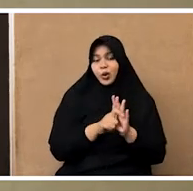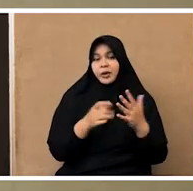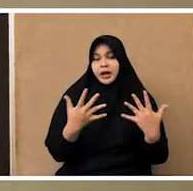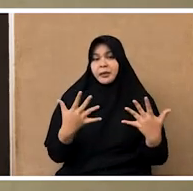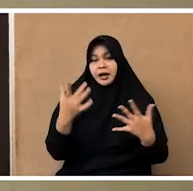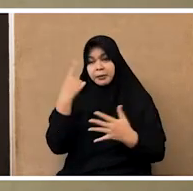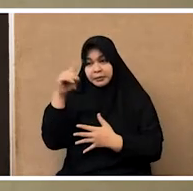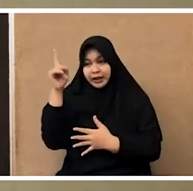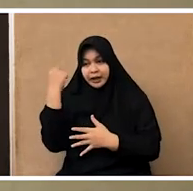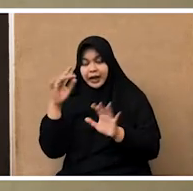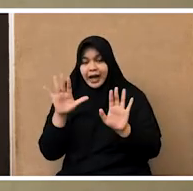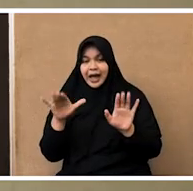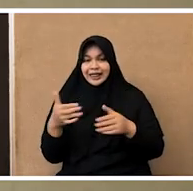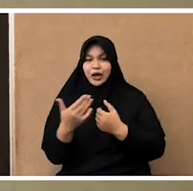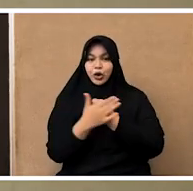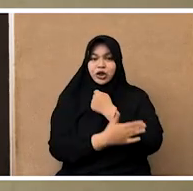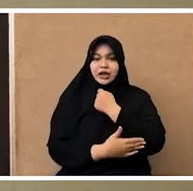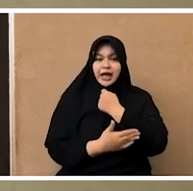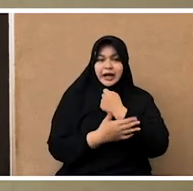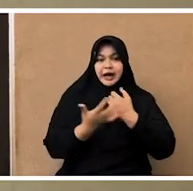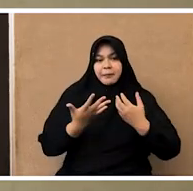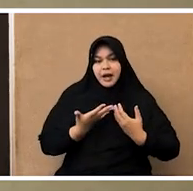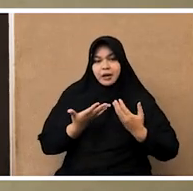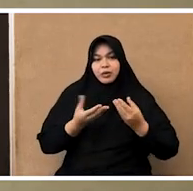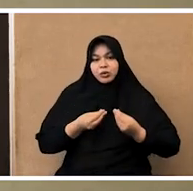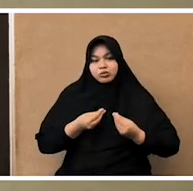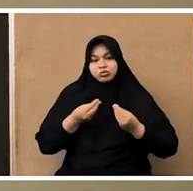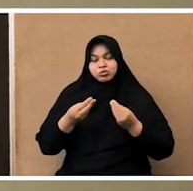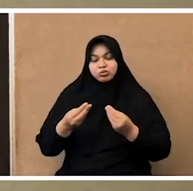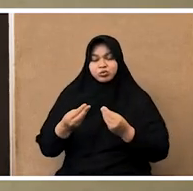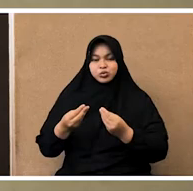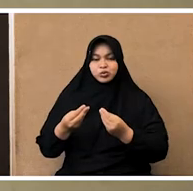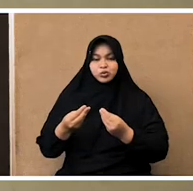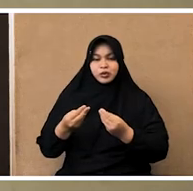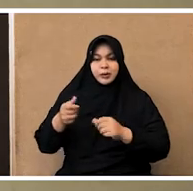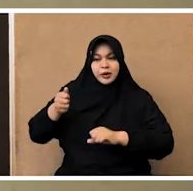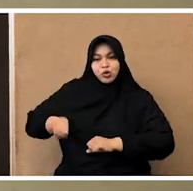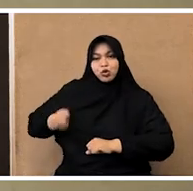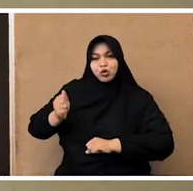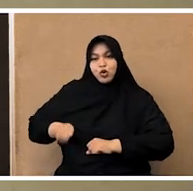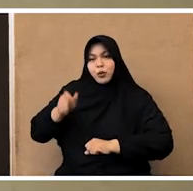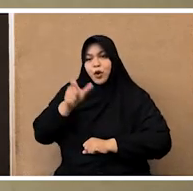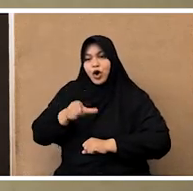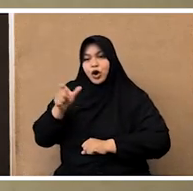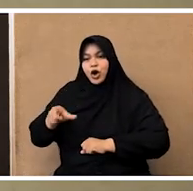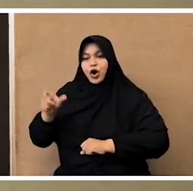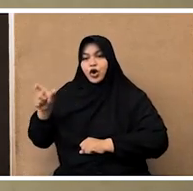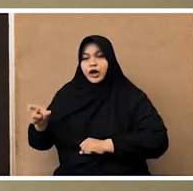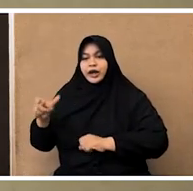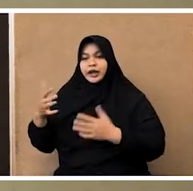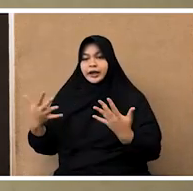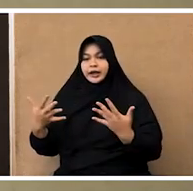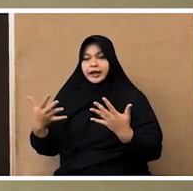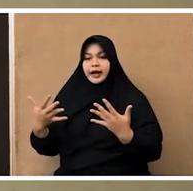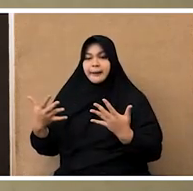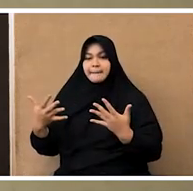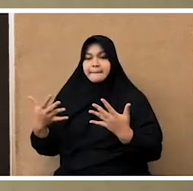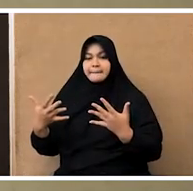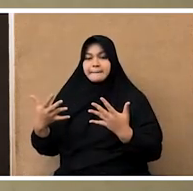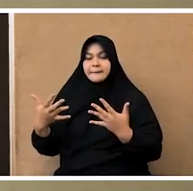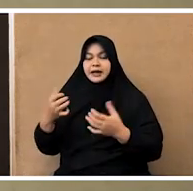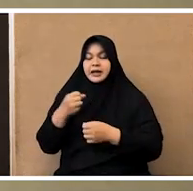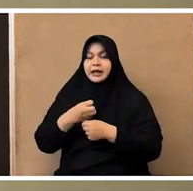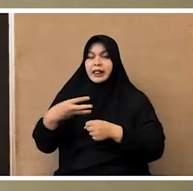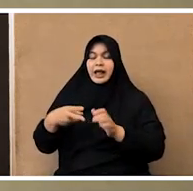negara ini mau melakukan kriminalisasi terhadap orang-orang yang menggelandang misalkan itu kan sebenarnya